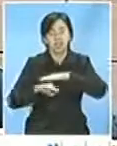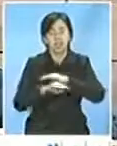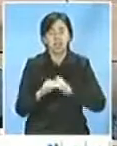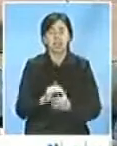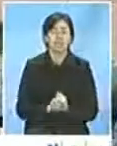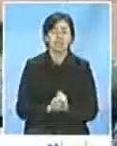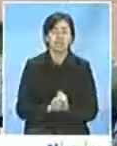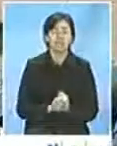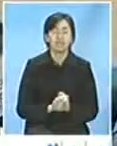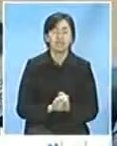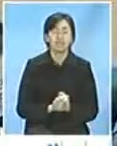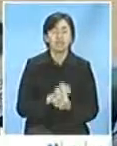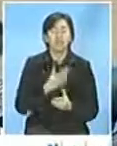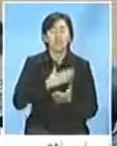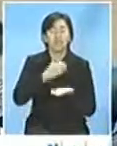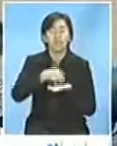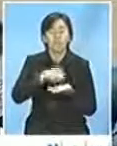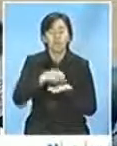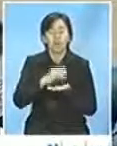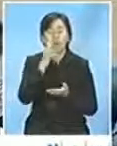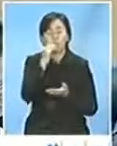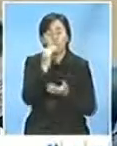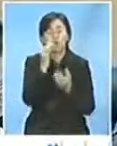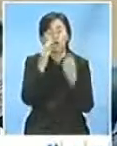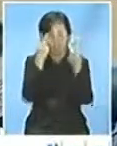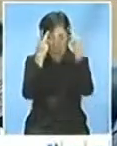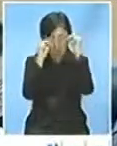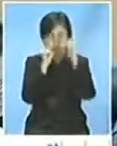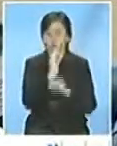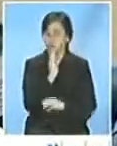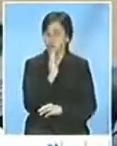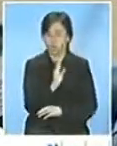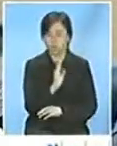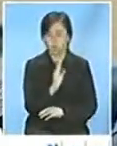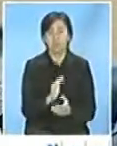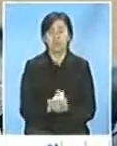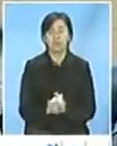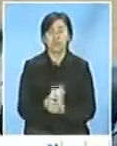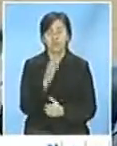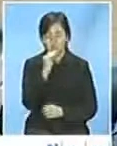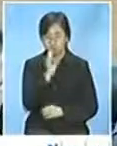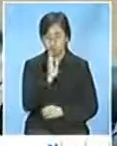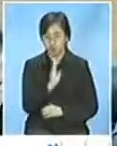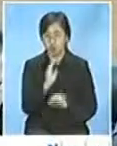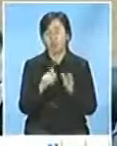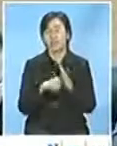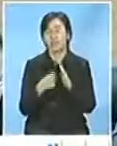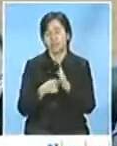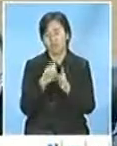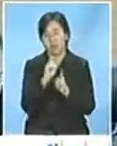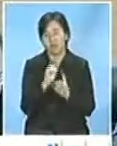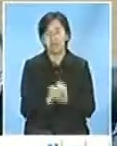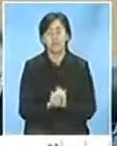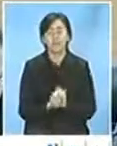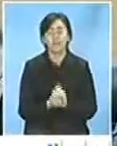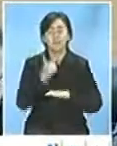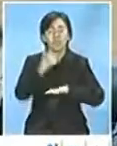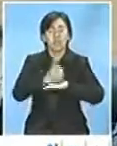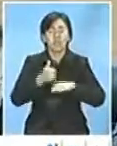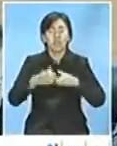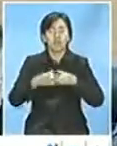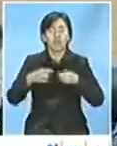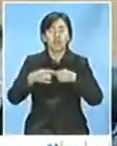มเรียนกับท่านประธานว่าผมพูดกับท่านนายกอย่างไปตรงมาที่สุดในวันนี้ก็เพราะว่าท่านผู้นำฝ่ายค้